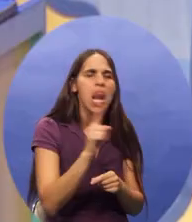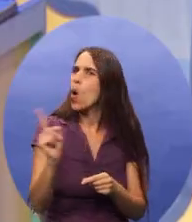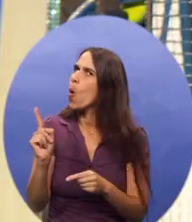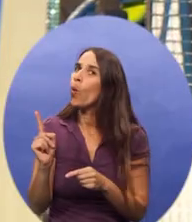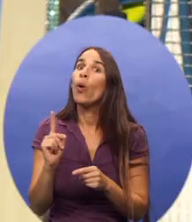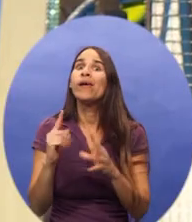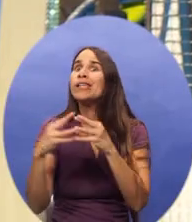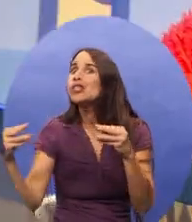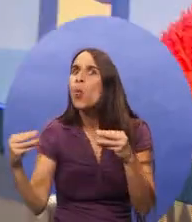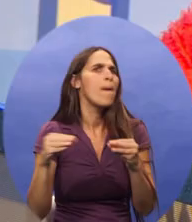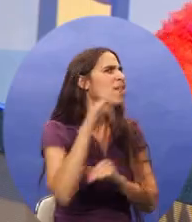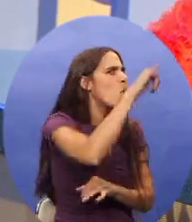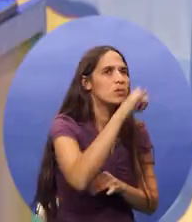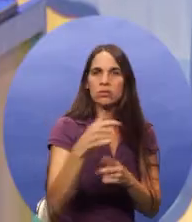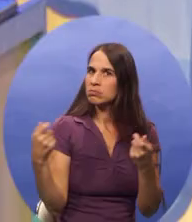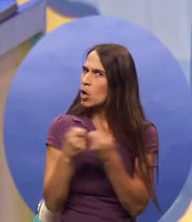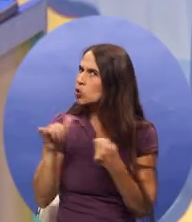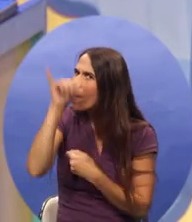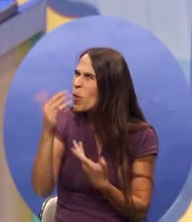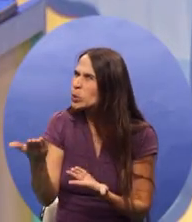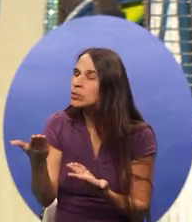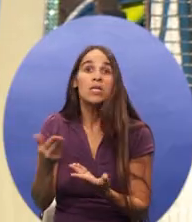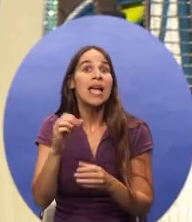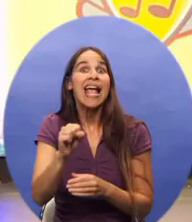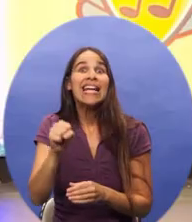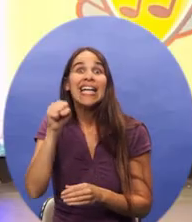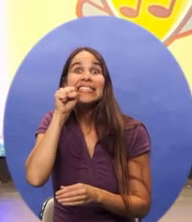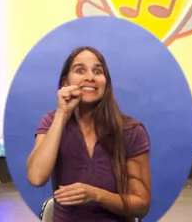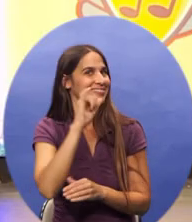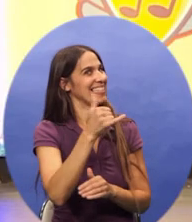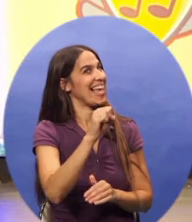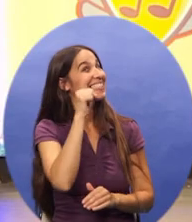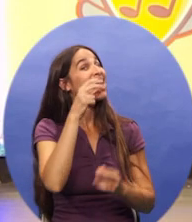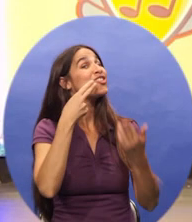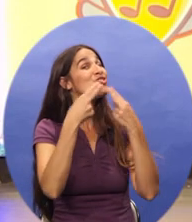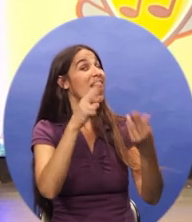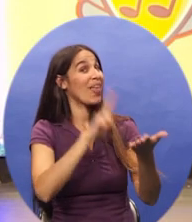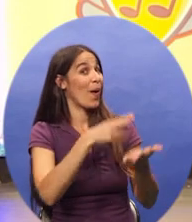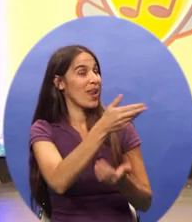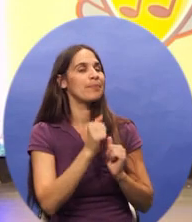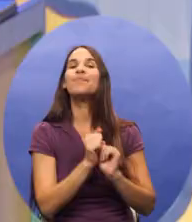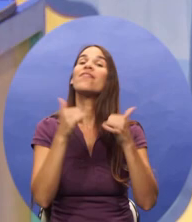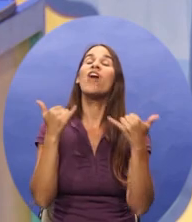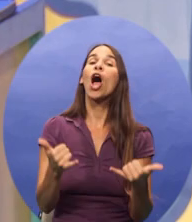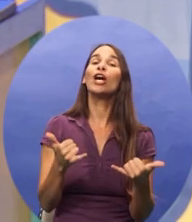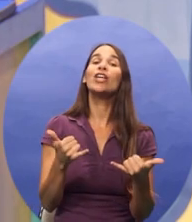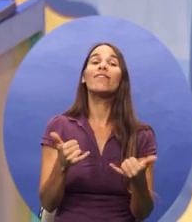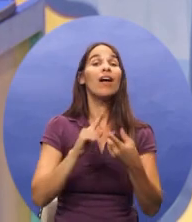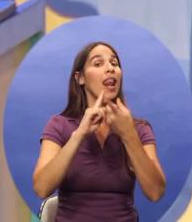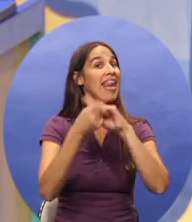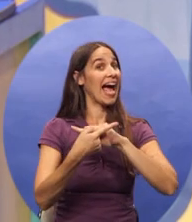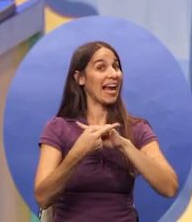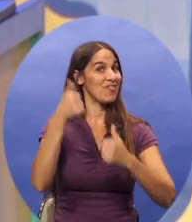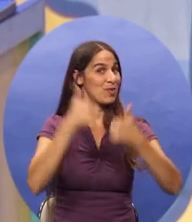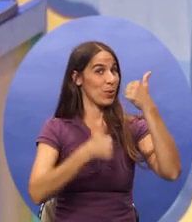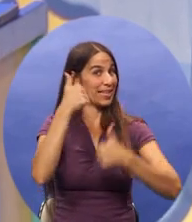לא. קישו! מטוס! מה פתאום מטוס? גזר! גזר! תשובה נכונה! ועכשיו